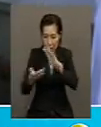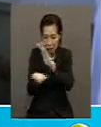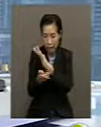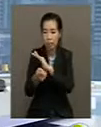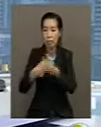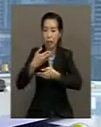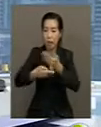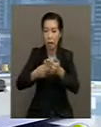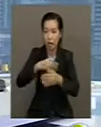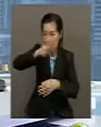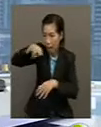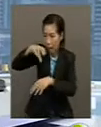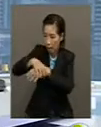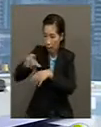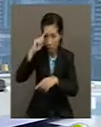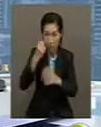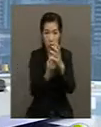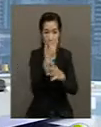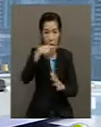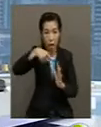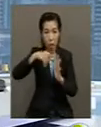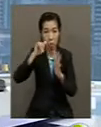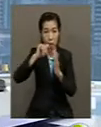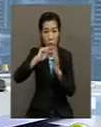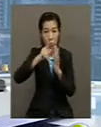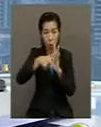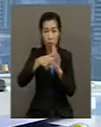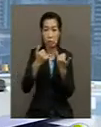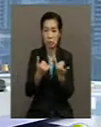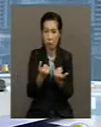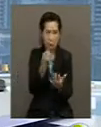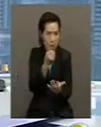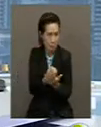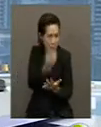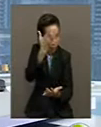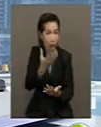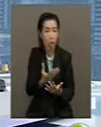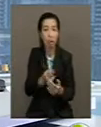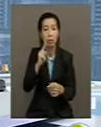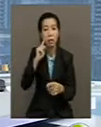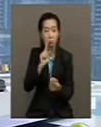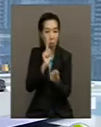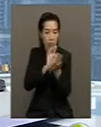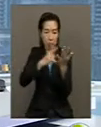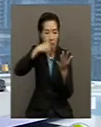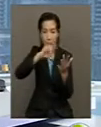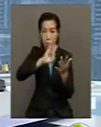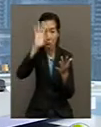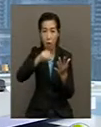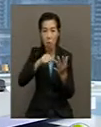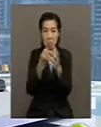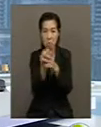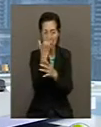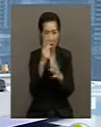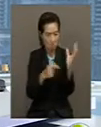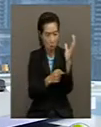พงษ์ต่อไปเพราะว่าไม้พยูงตอนนี้เป็นไม้ที่แพงที่สุดในโลกแล้วก็พบแต่ในประเทศไทยด้วยไม้เนื้อแข็ง